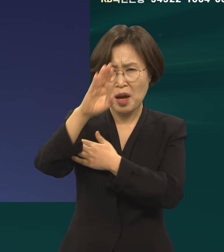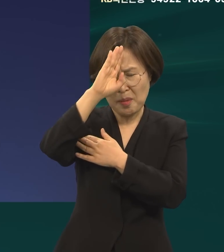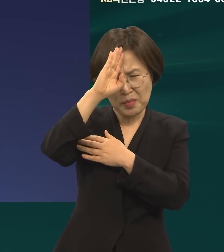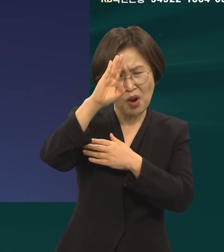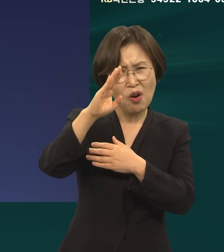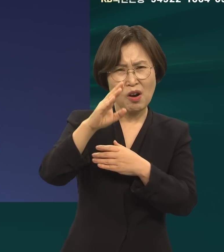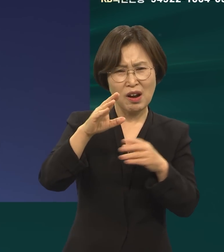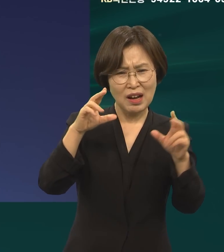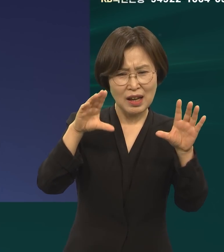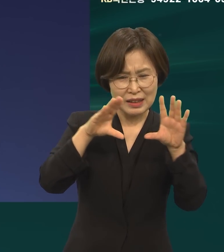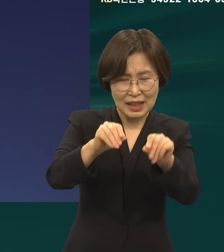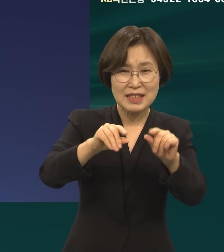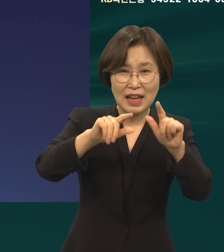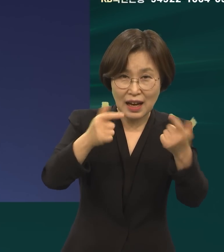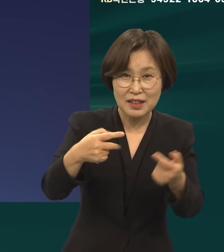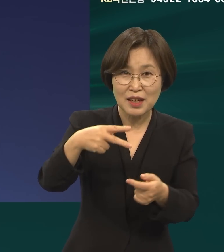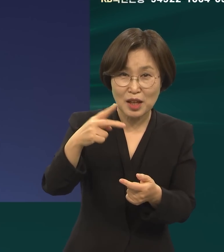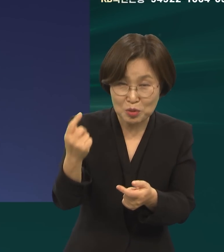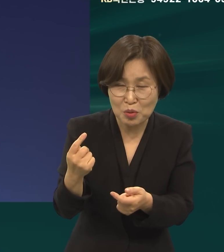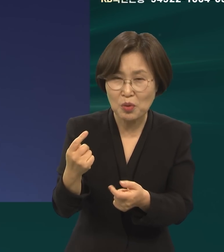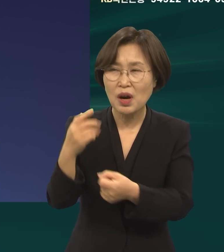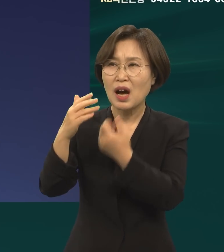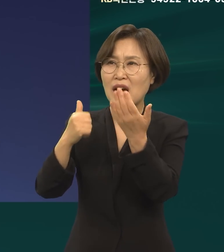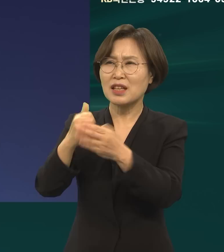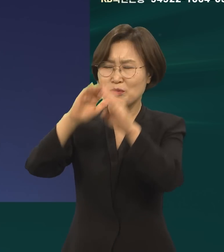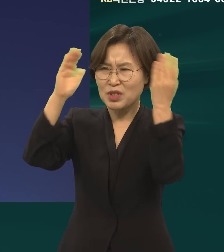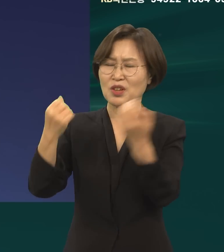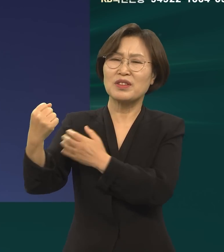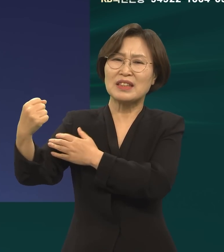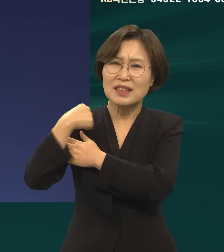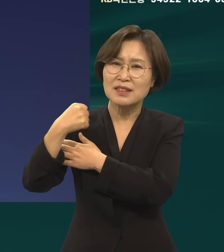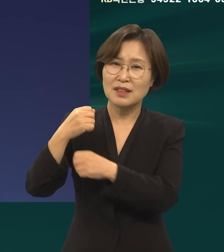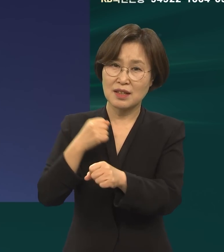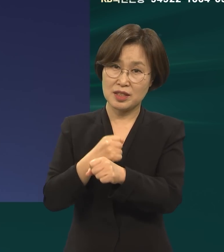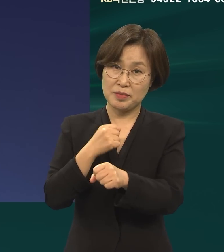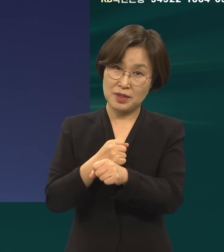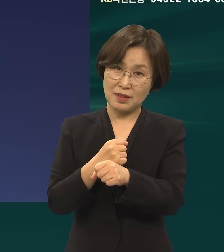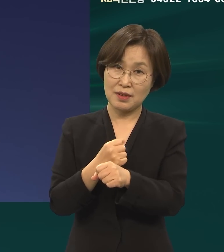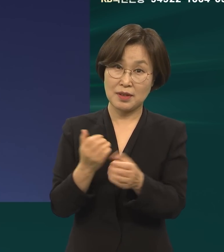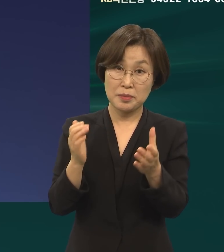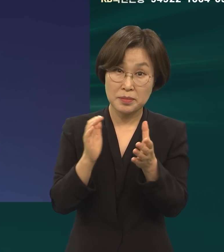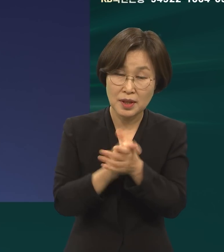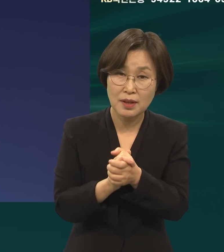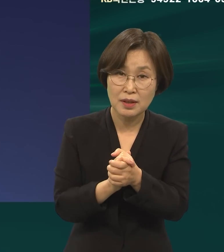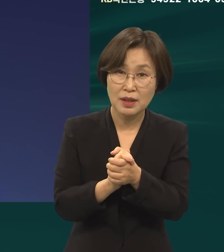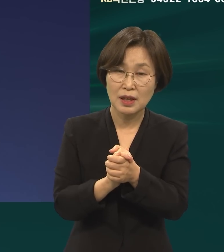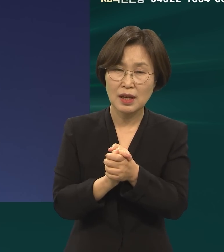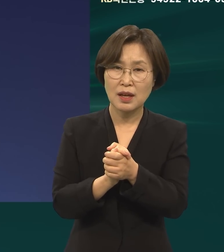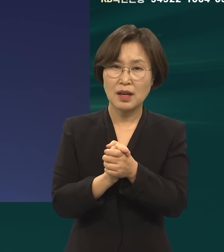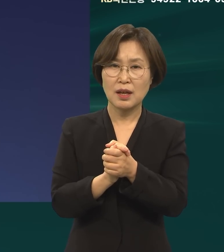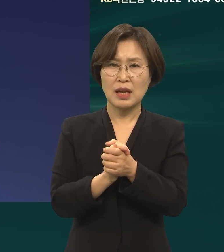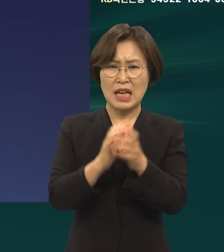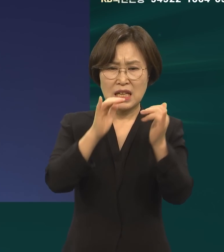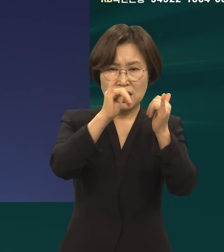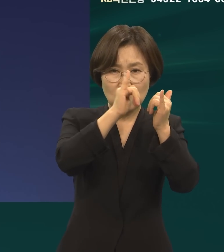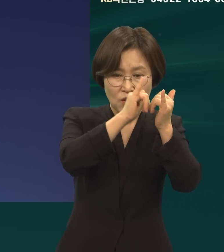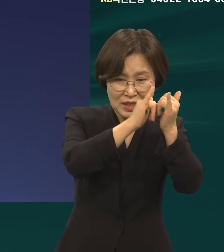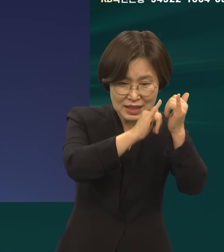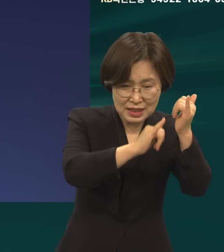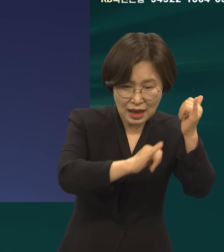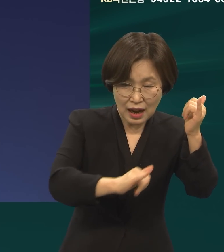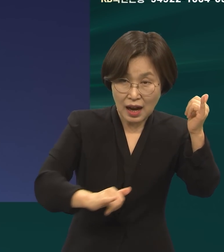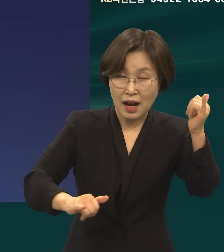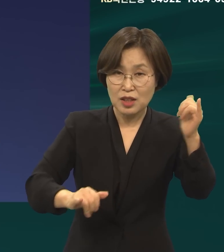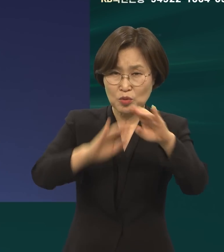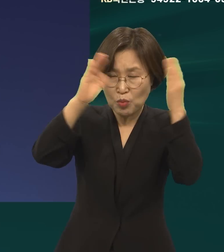전능하시고 온 땅의 구원의 역사를 오늘도 이루어가고 계십니다. 아멘. 왜? 이 역사라는 시간 자체의 목적이 그분의 영광을